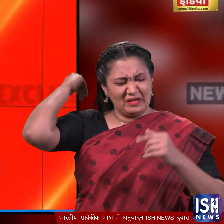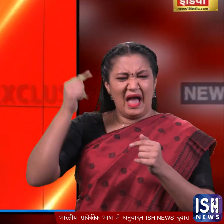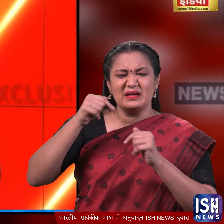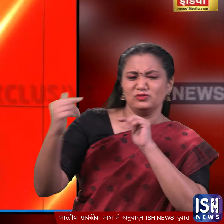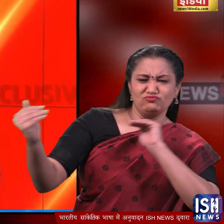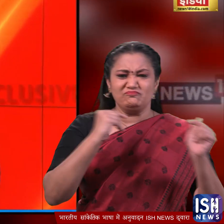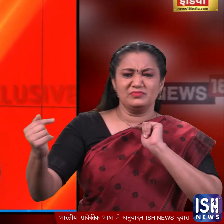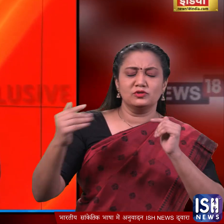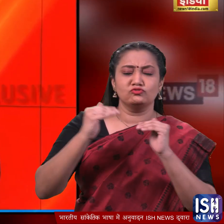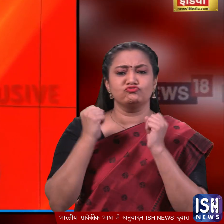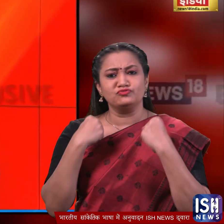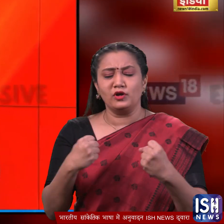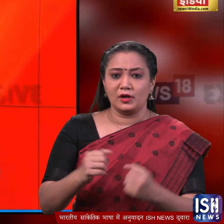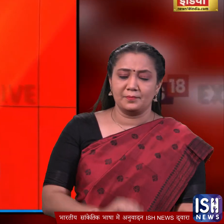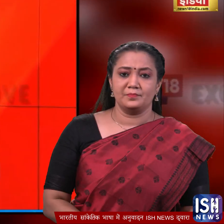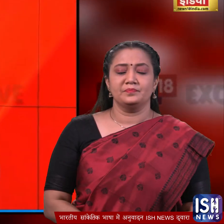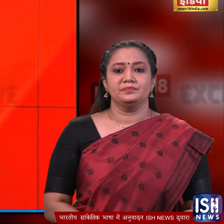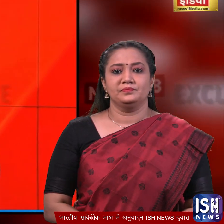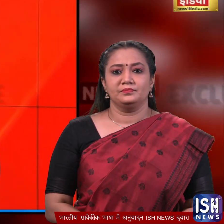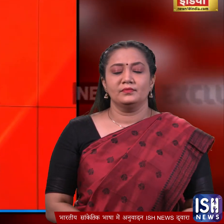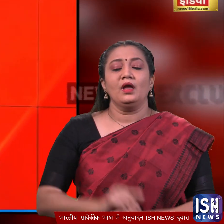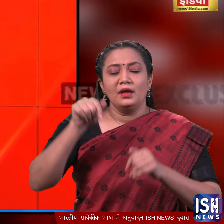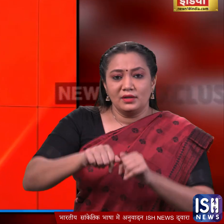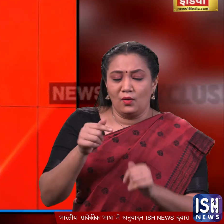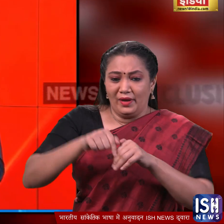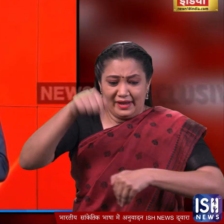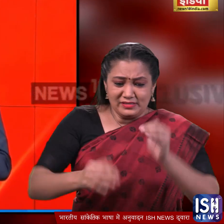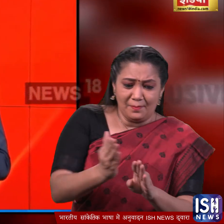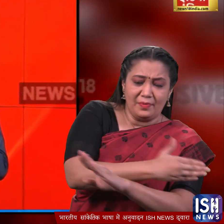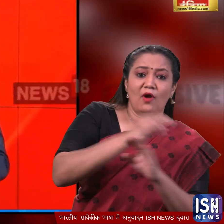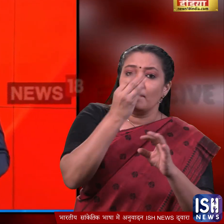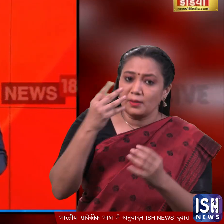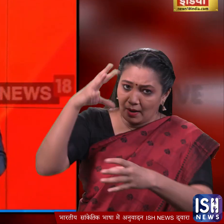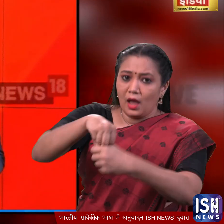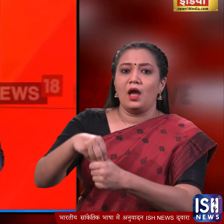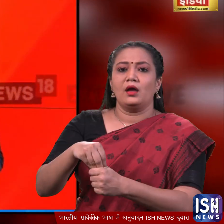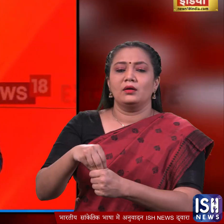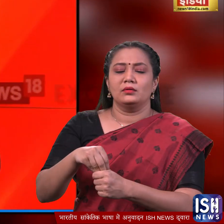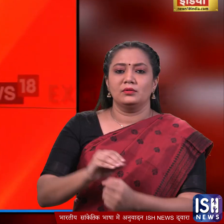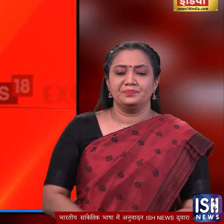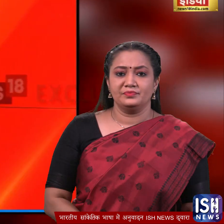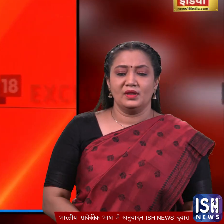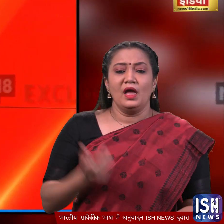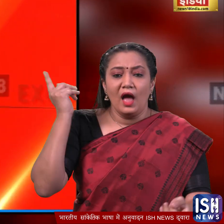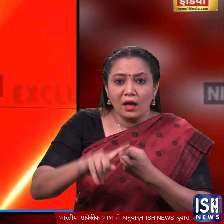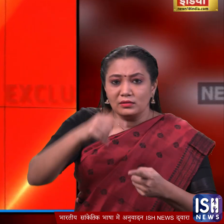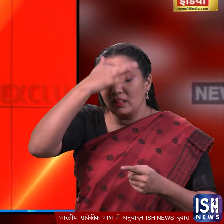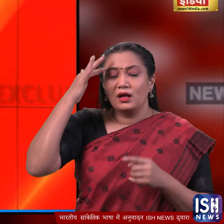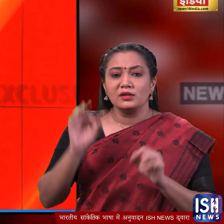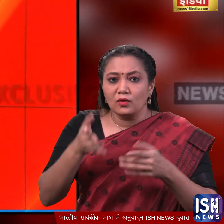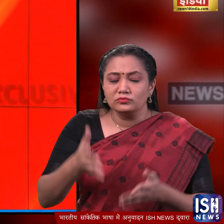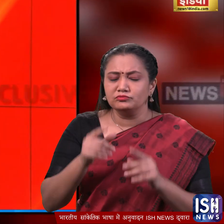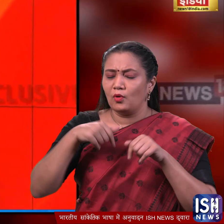दी, जो सिरसा के विधायक गोपाल कांडा के छोटे भाई हैं और उपचुनाव से ठीक पहले बीजेपी में शामिल हुए थे। लेकिन ऐलनाबाद के नतीजों